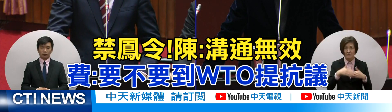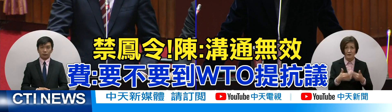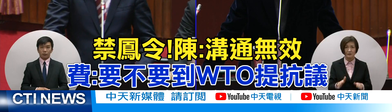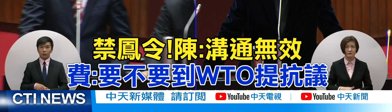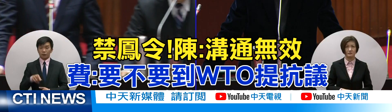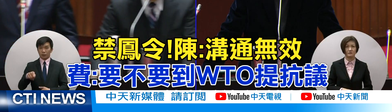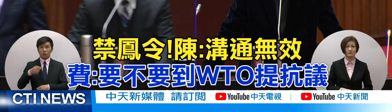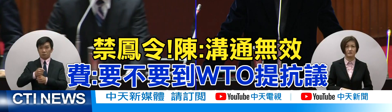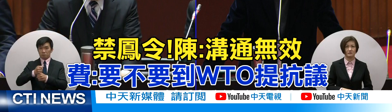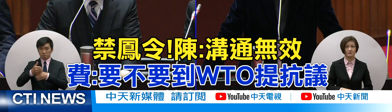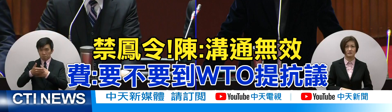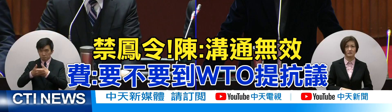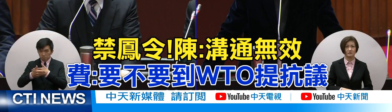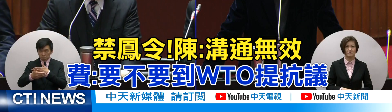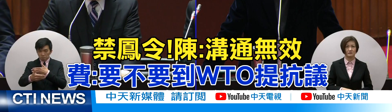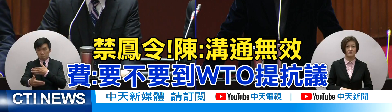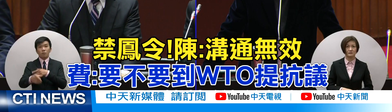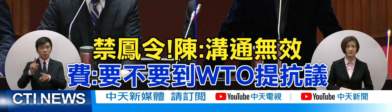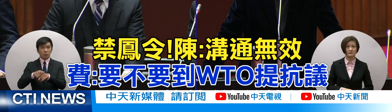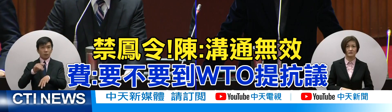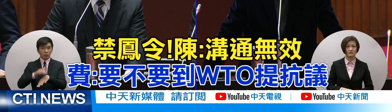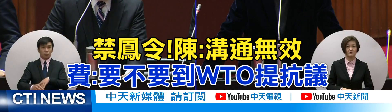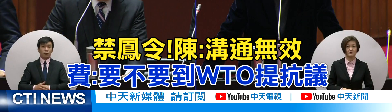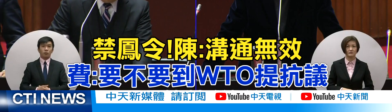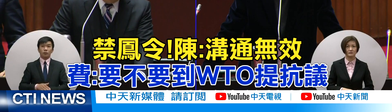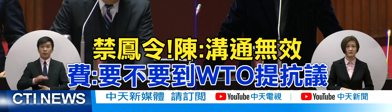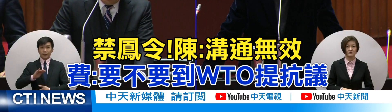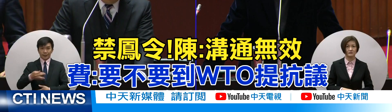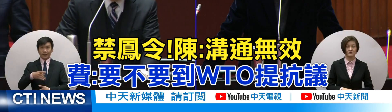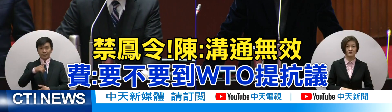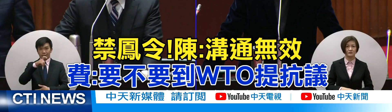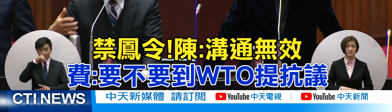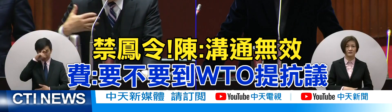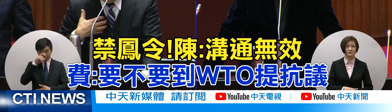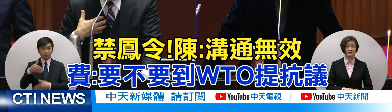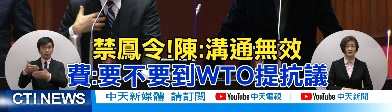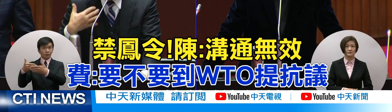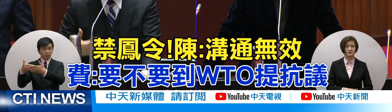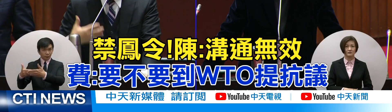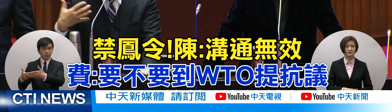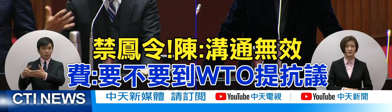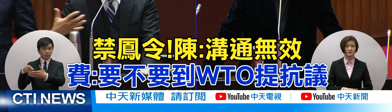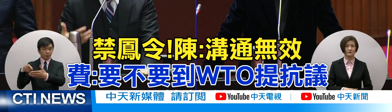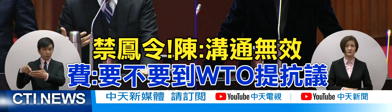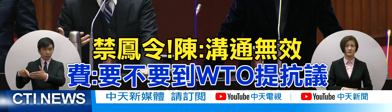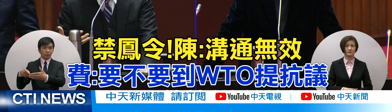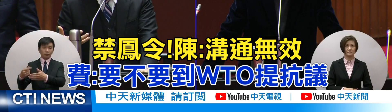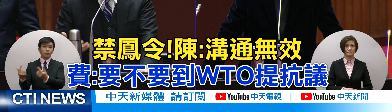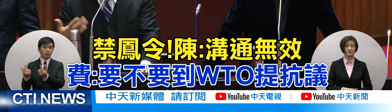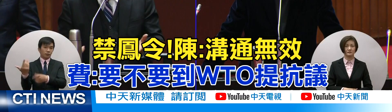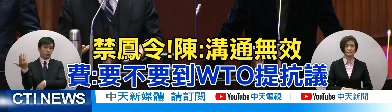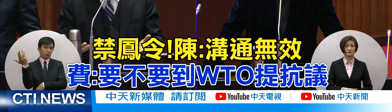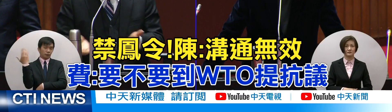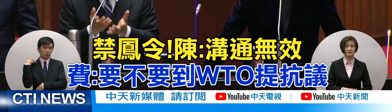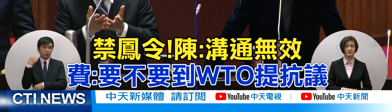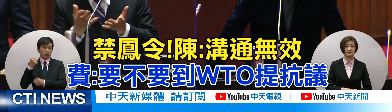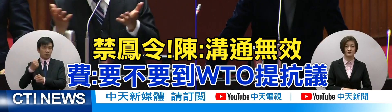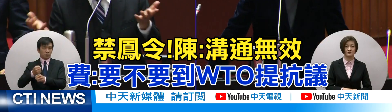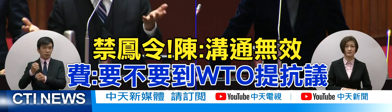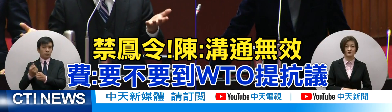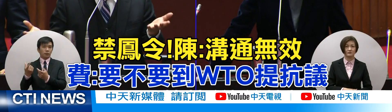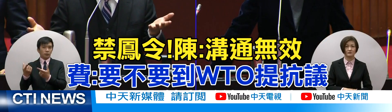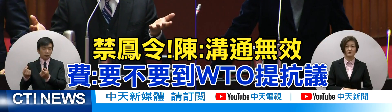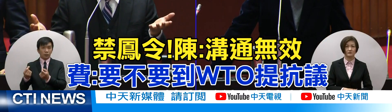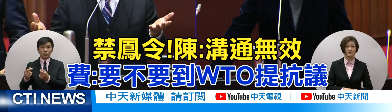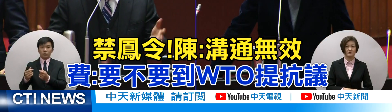序我们都会走，但最好还是希望对方能够一本过去往来，而且同一个